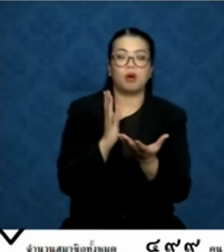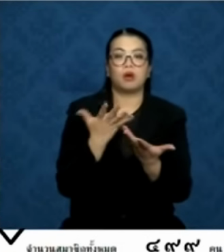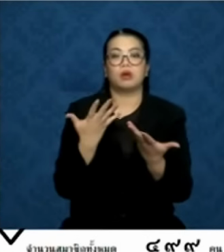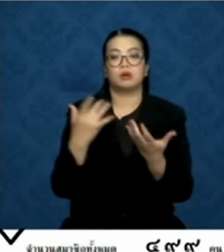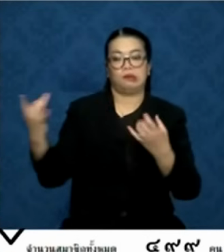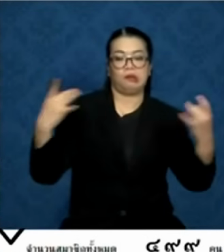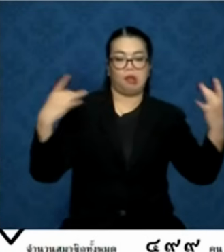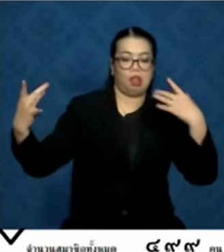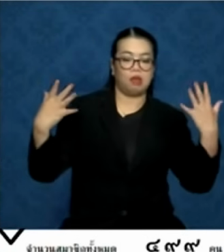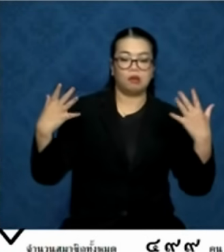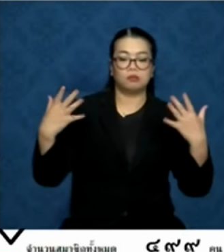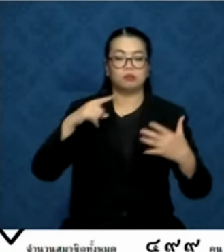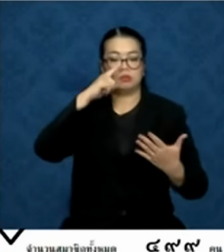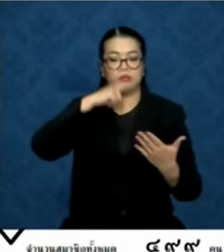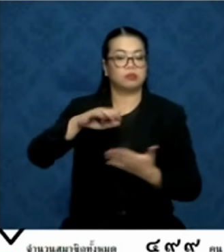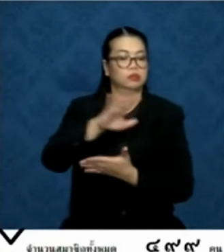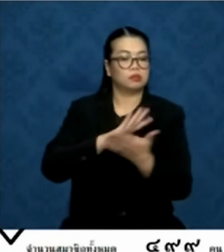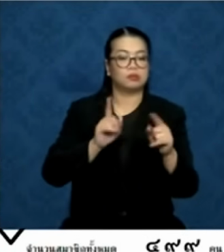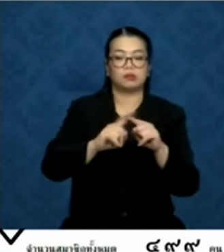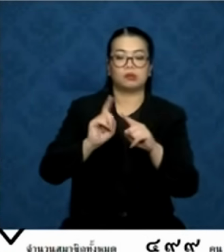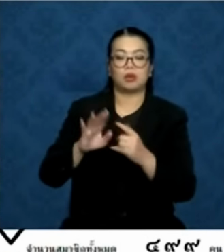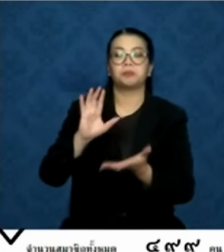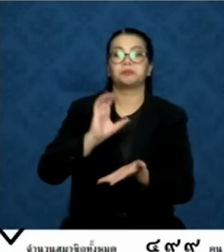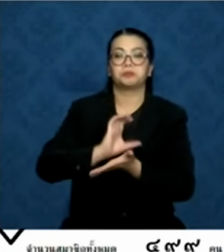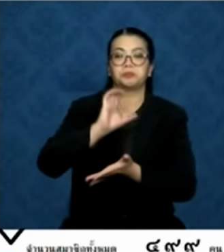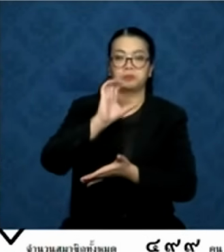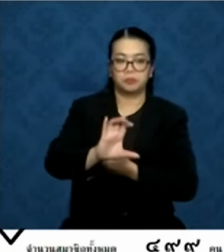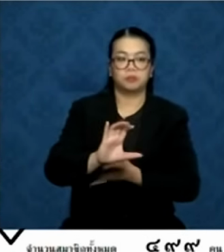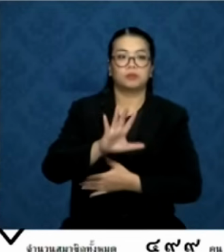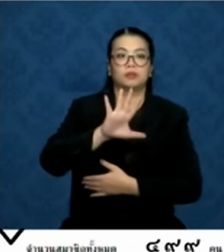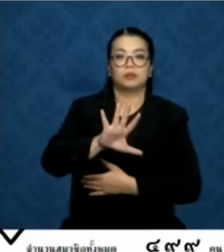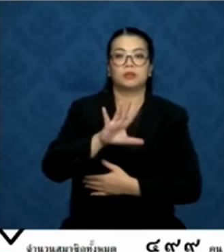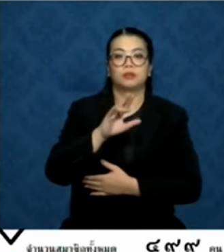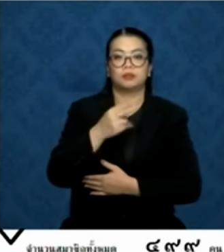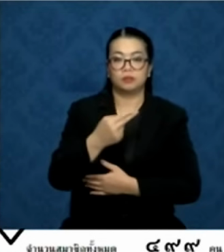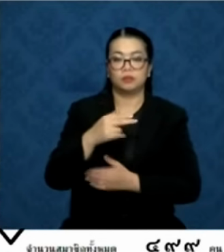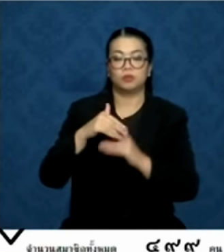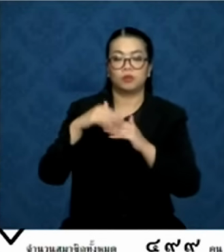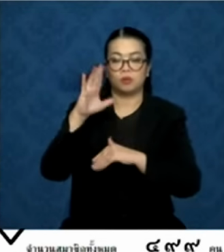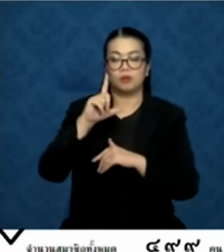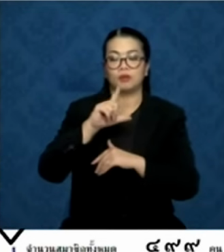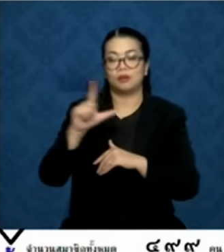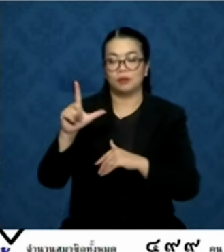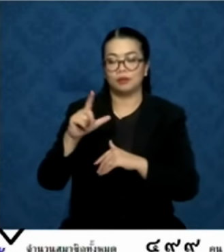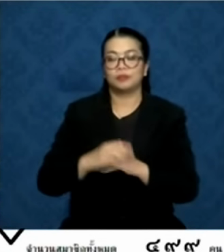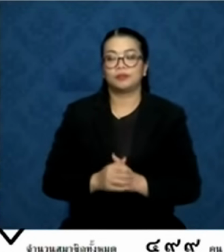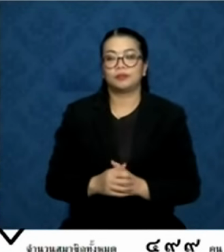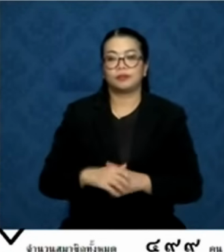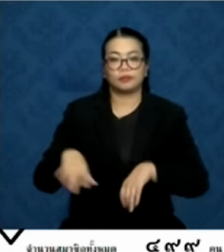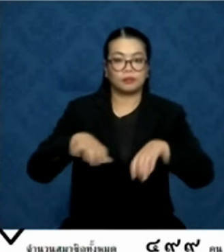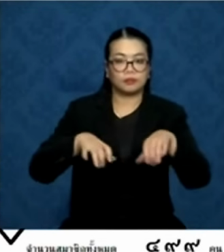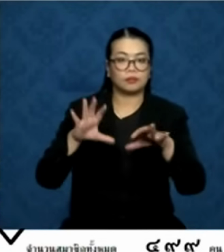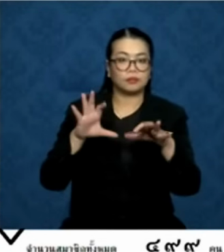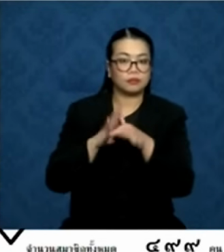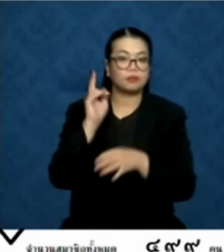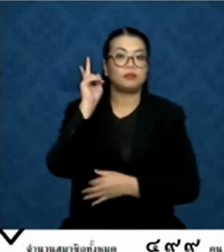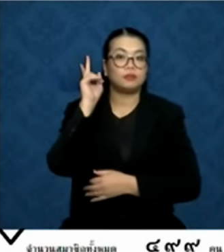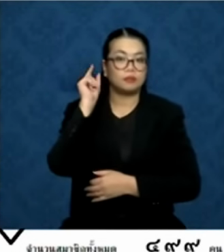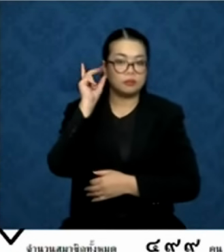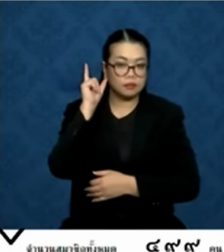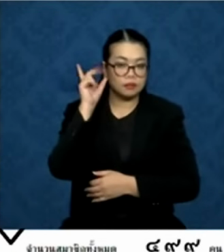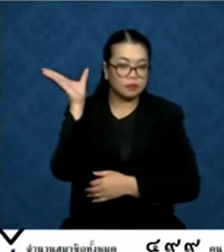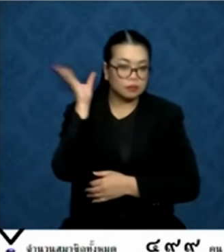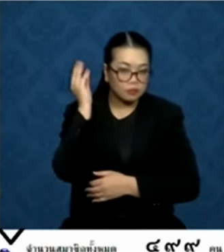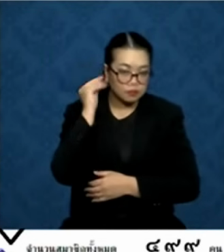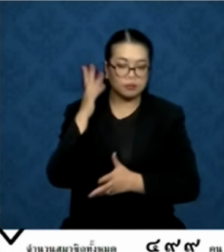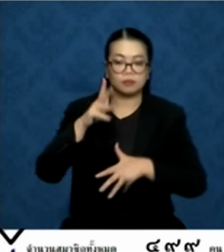ติงบประมาณ 57,162.1 ล้านบาทเพื่อให้หน่วยงานด้านการข่าว